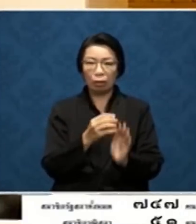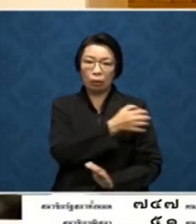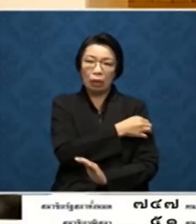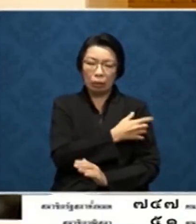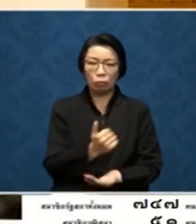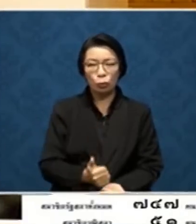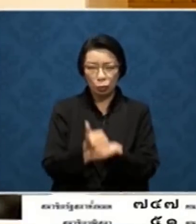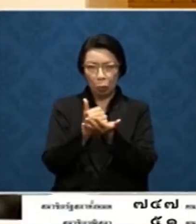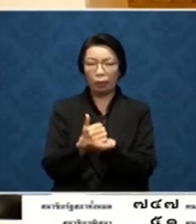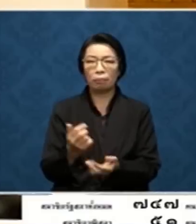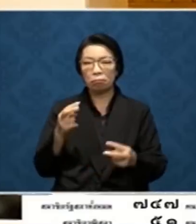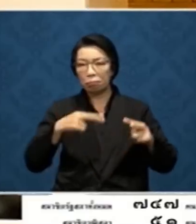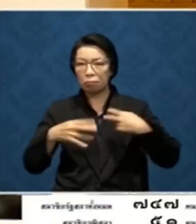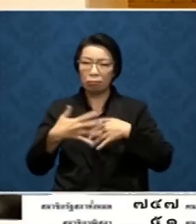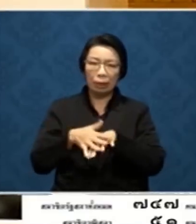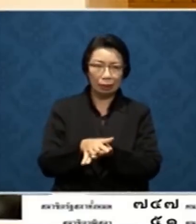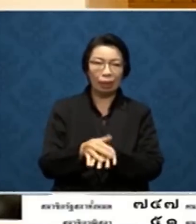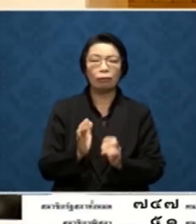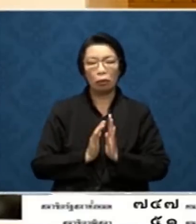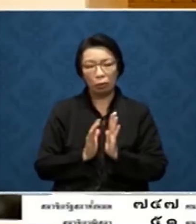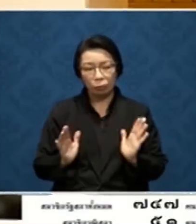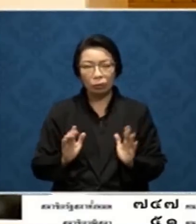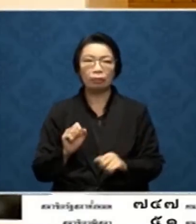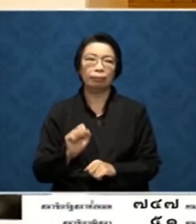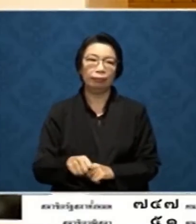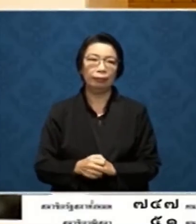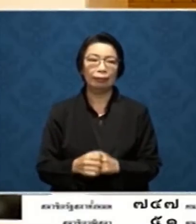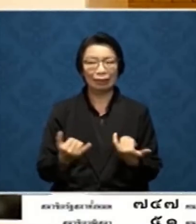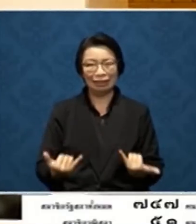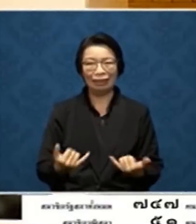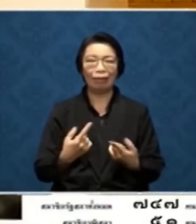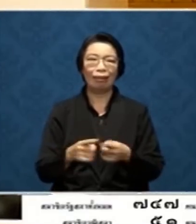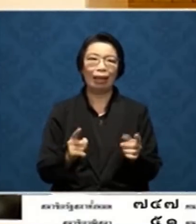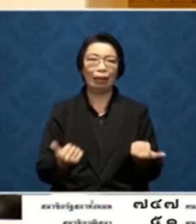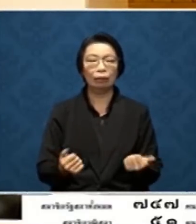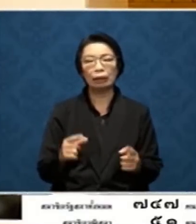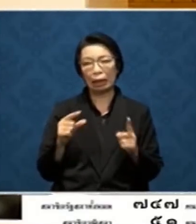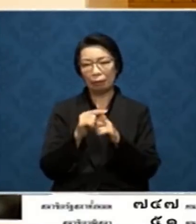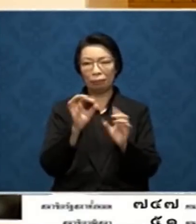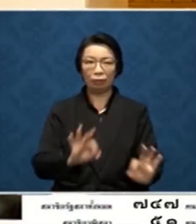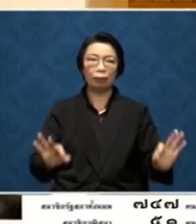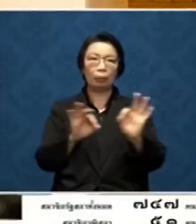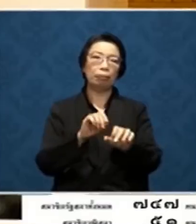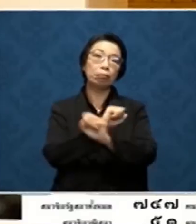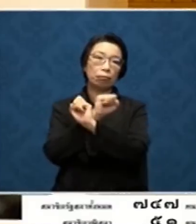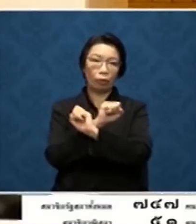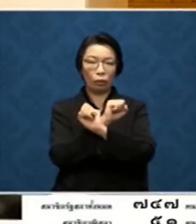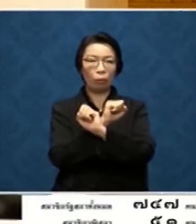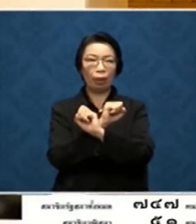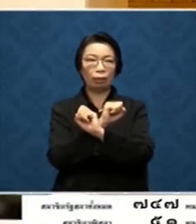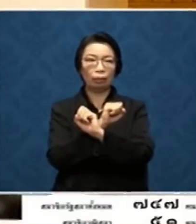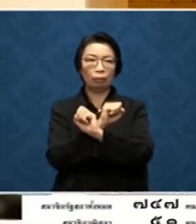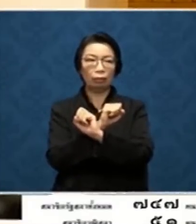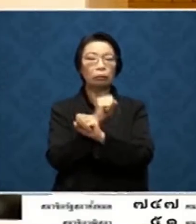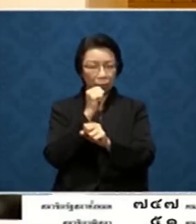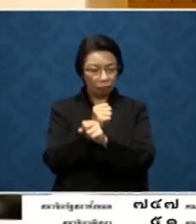ตัวเลขส.วในเวลานั้นประมาณ 51ใช่ไหมค่อยๆขึ้นขึ้นในเวลาประมาณไม่ถึง 5นาทีค่ะพรวดขึ้นมาเลย